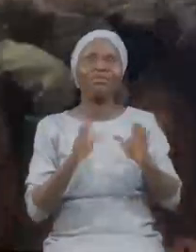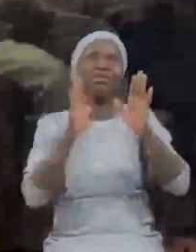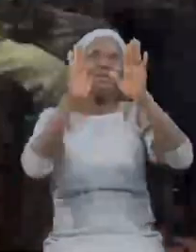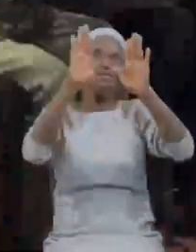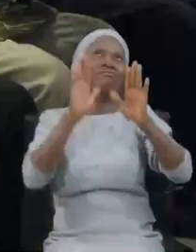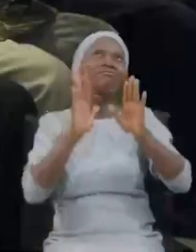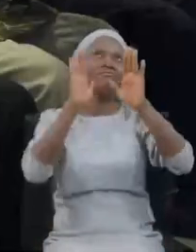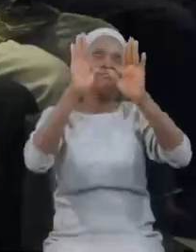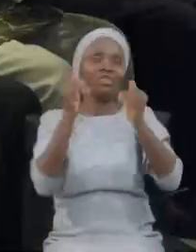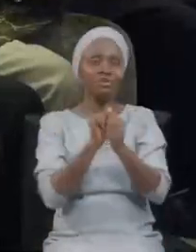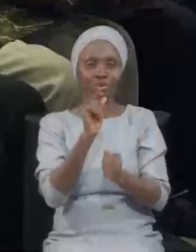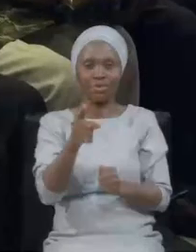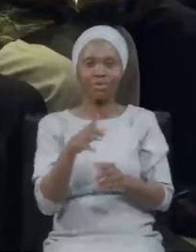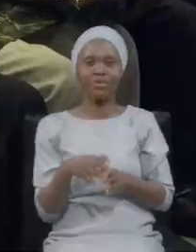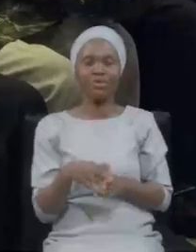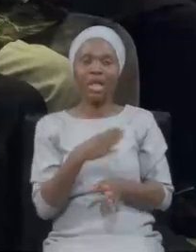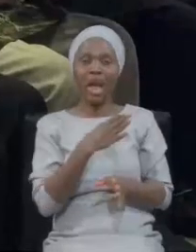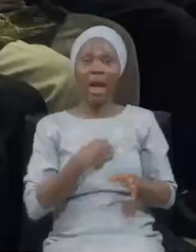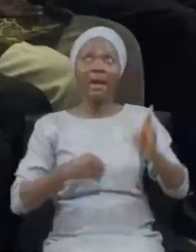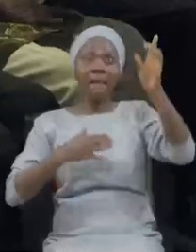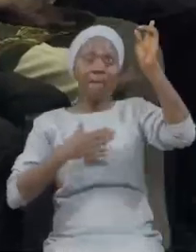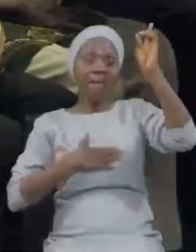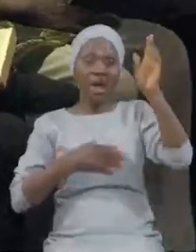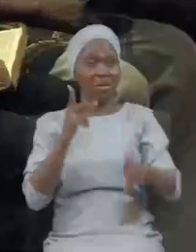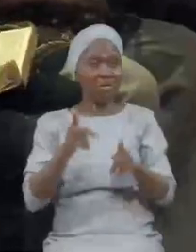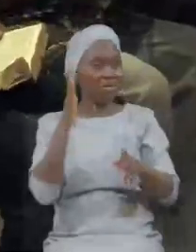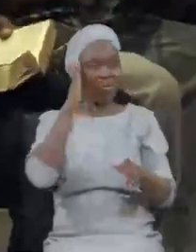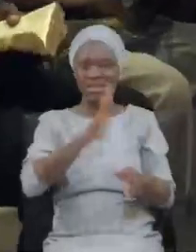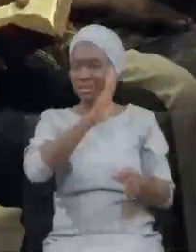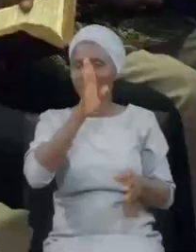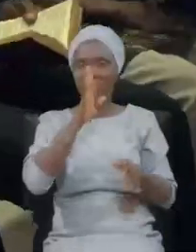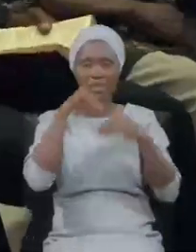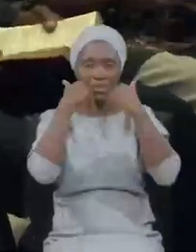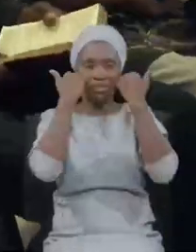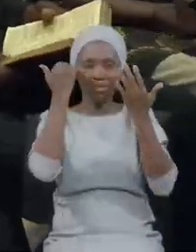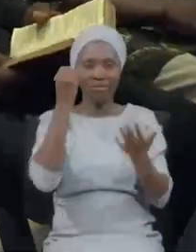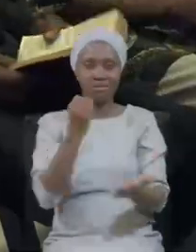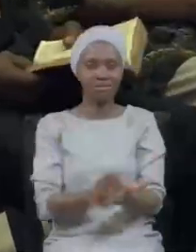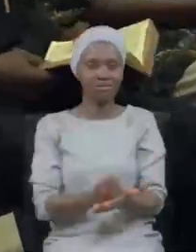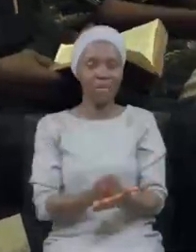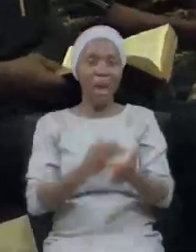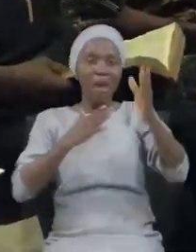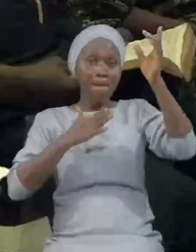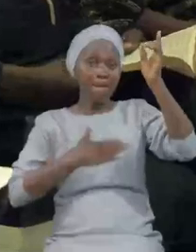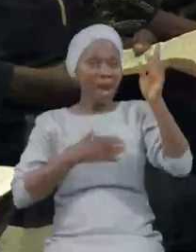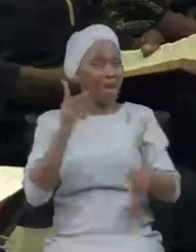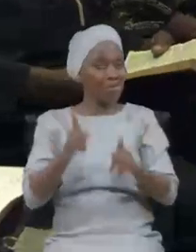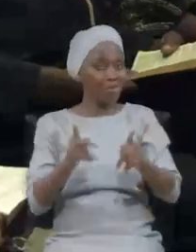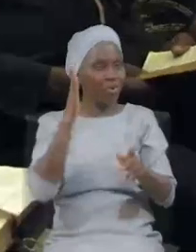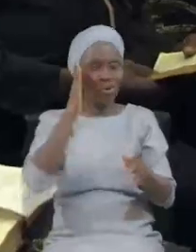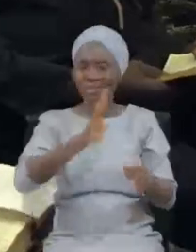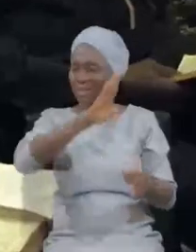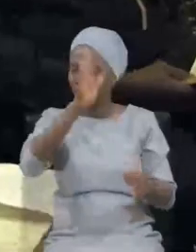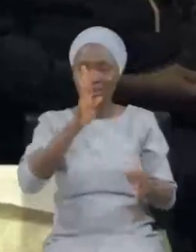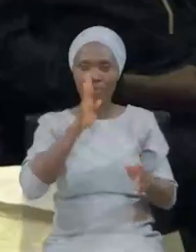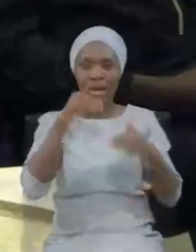prodiges? Et mon peuple ne sera plus jamais dans la confusion. Et mon peuple ne sera plus